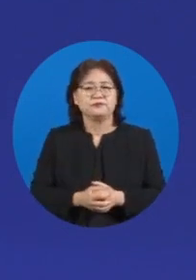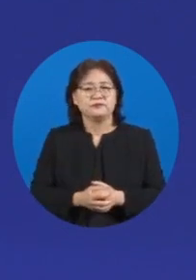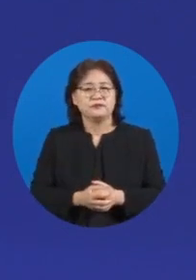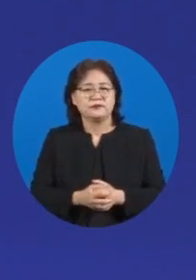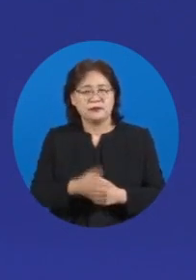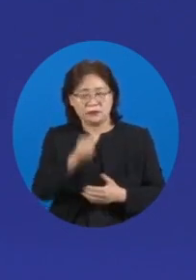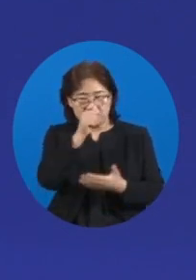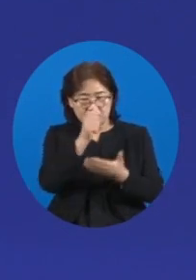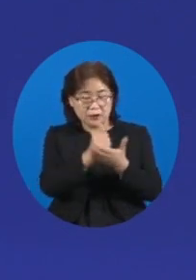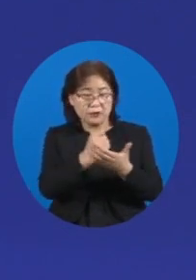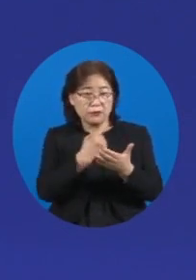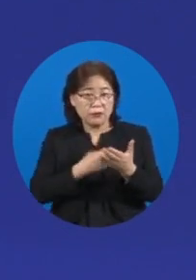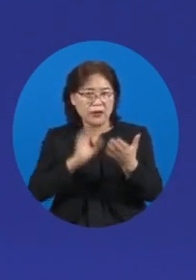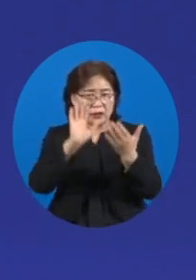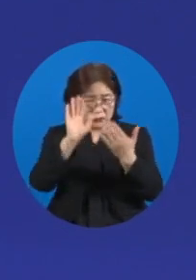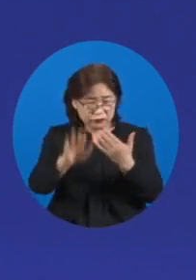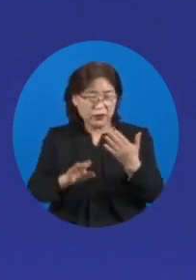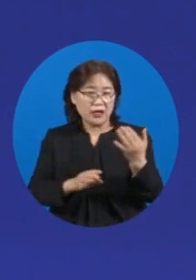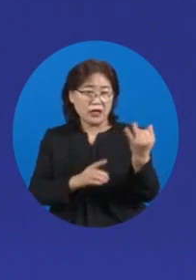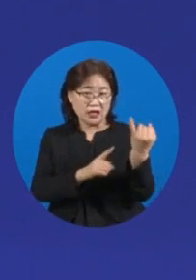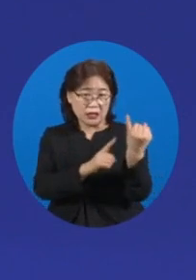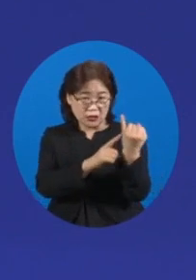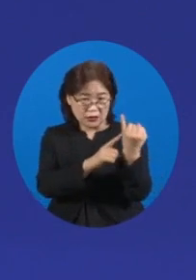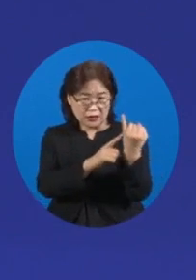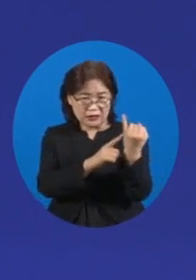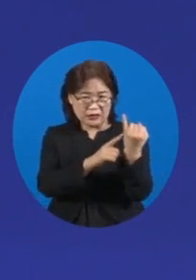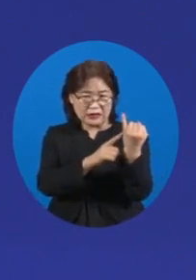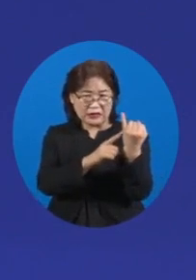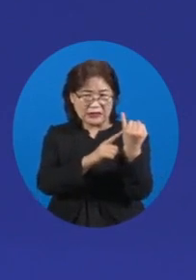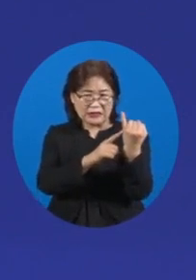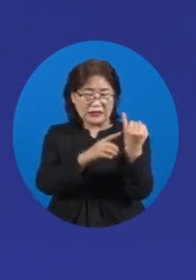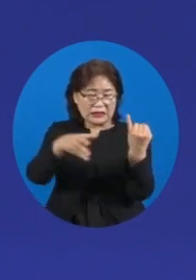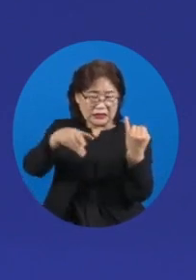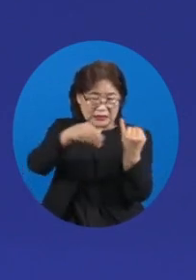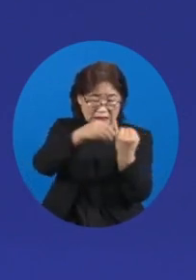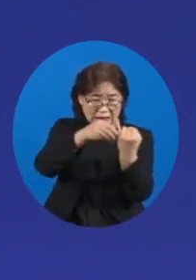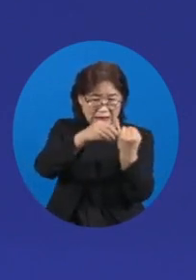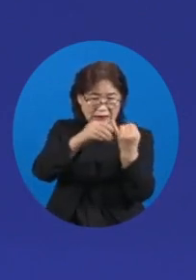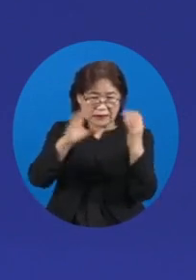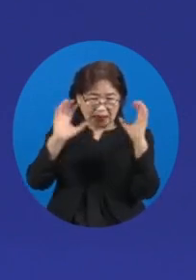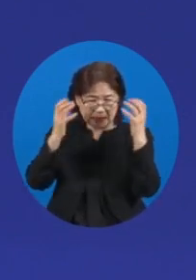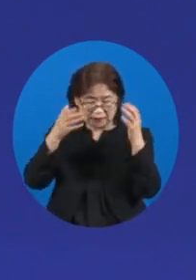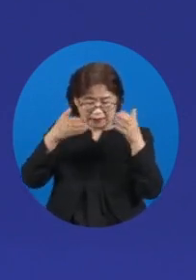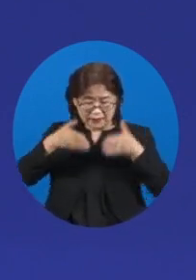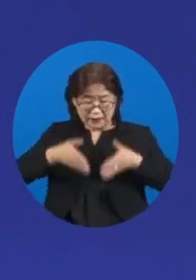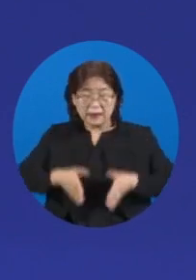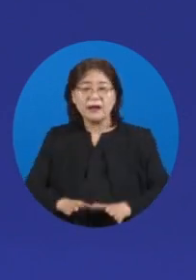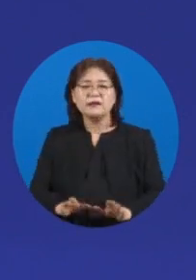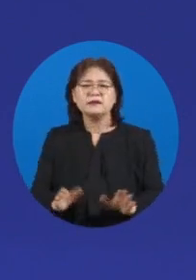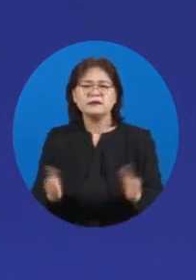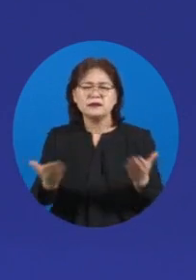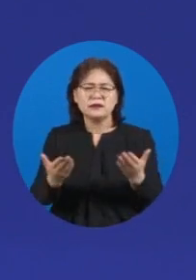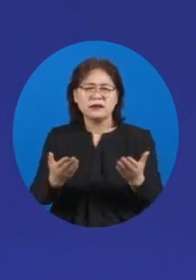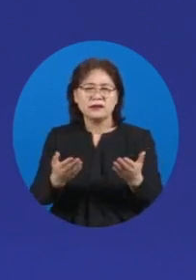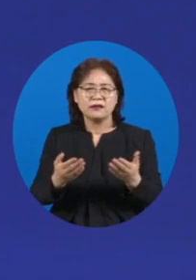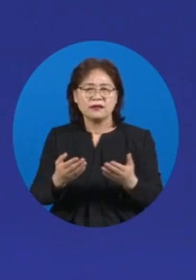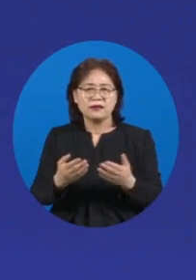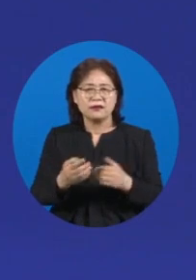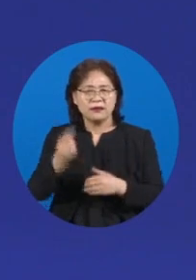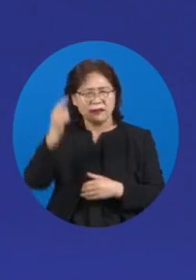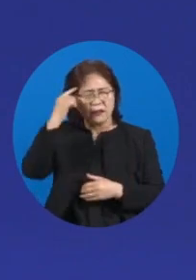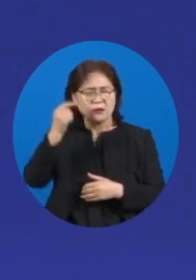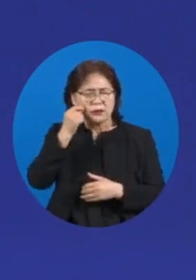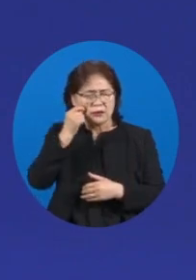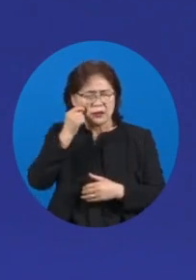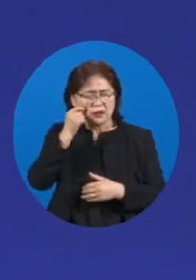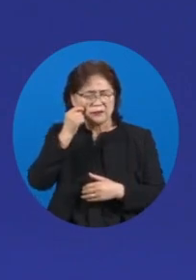죄를 짓고 난 이후에 여자는 아이를 잉태하고 자식을 낳는 일에 상상할 수 없을